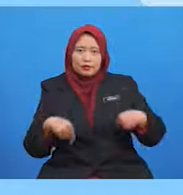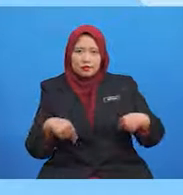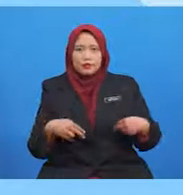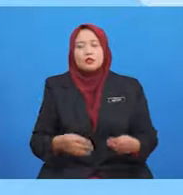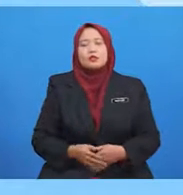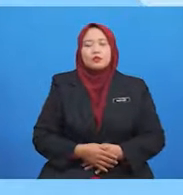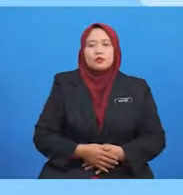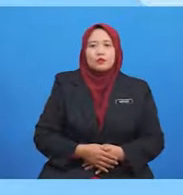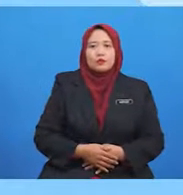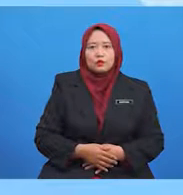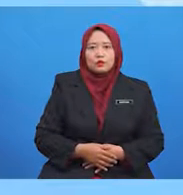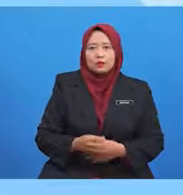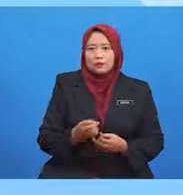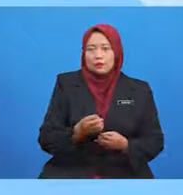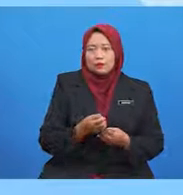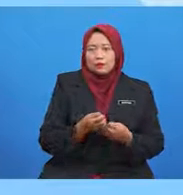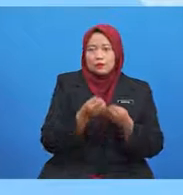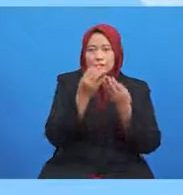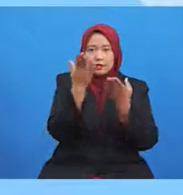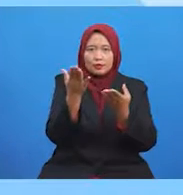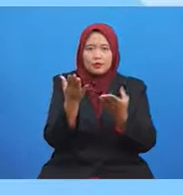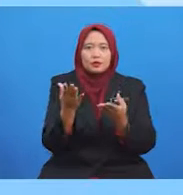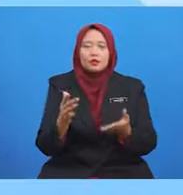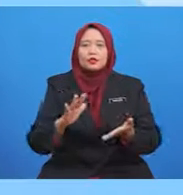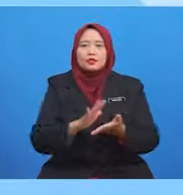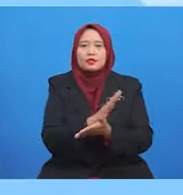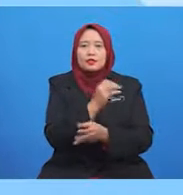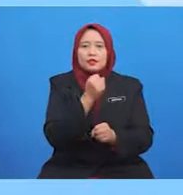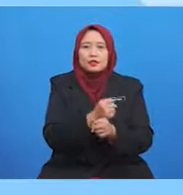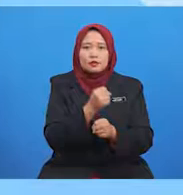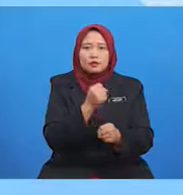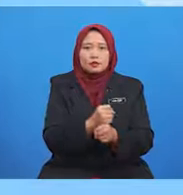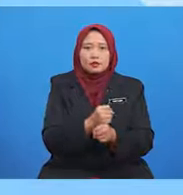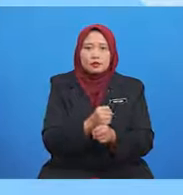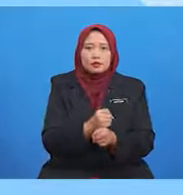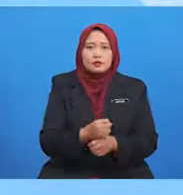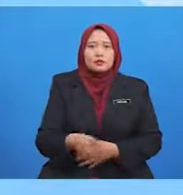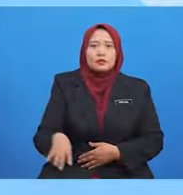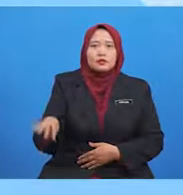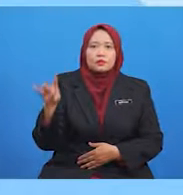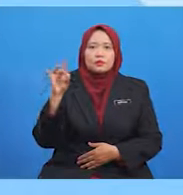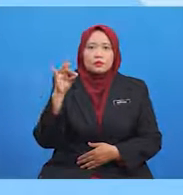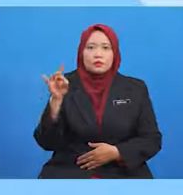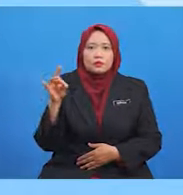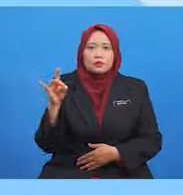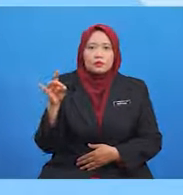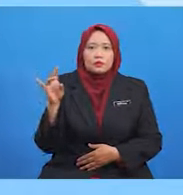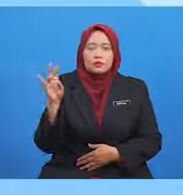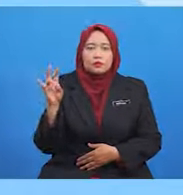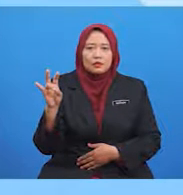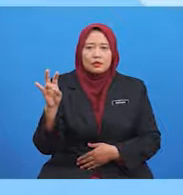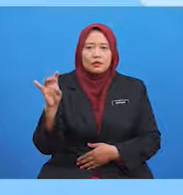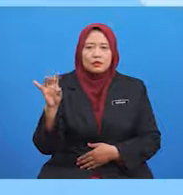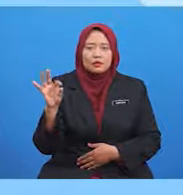pembentangan kertas kerja oleh Roentgen pada 20 Januari 1896, Becquerel